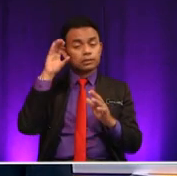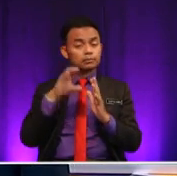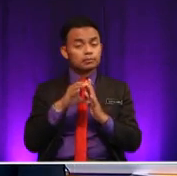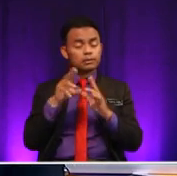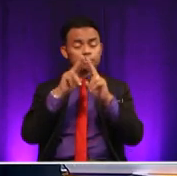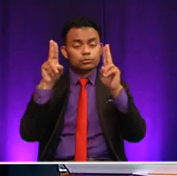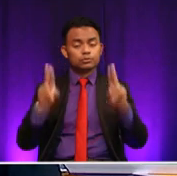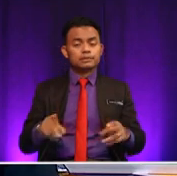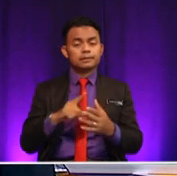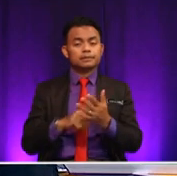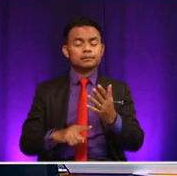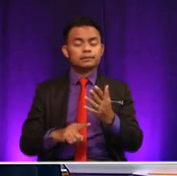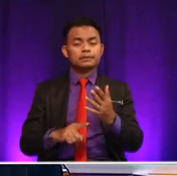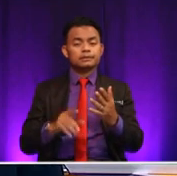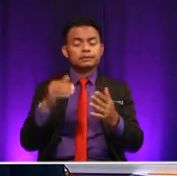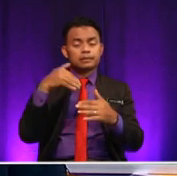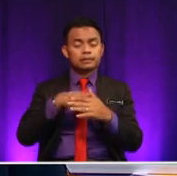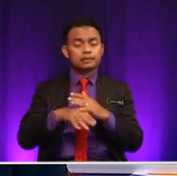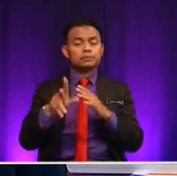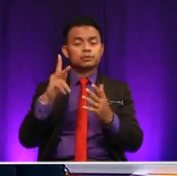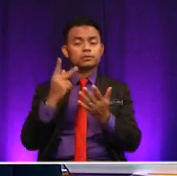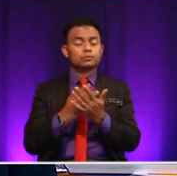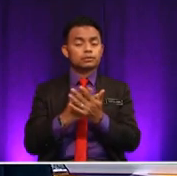apa terlibat dalam komponen apa